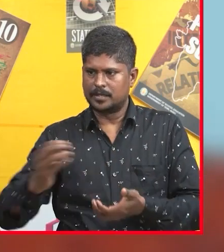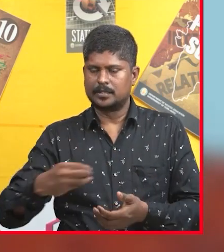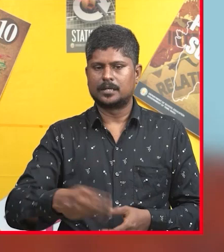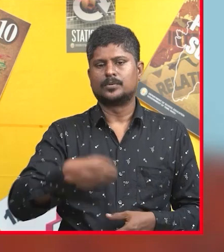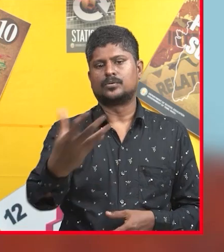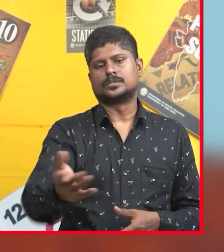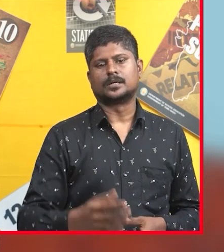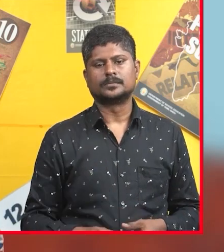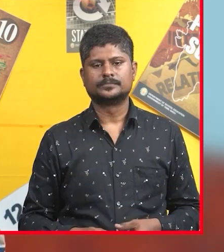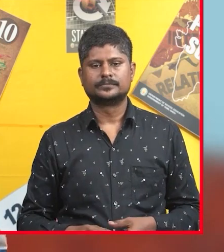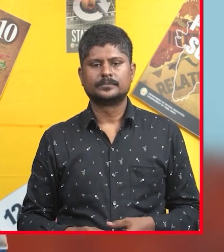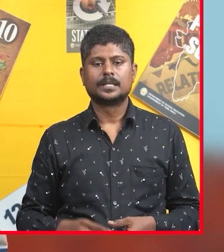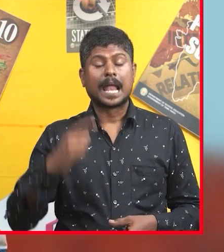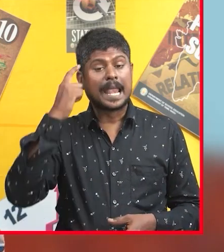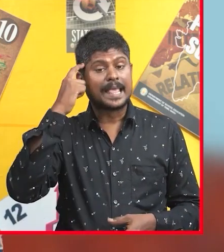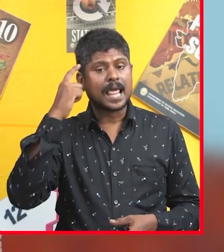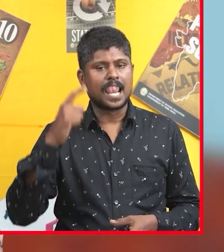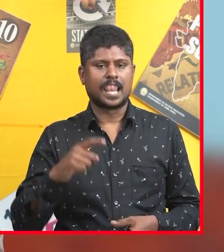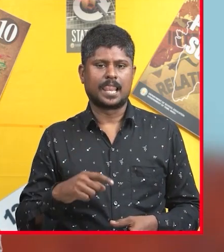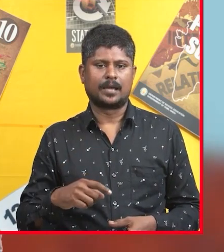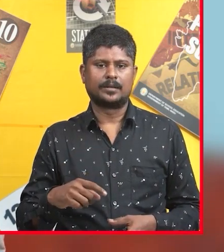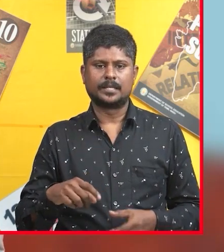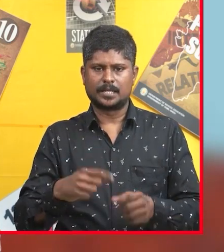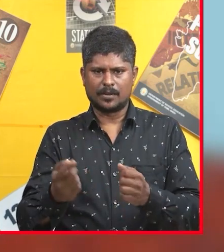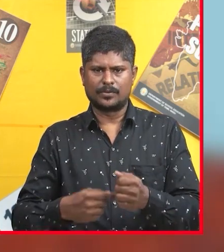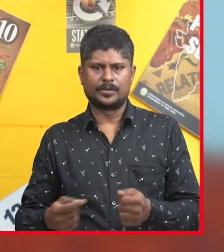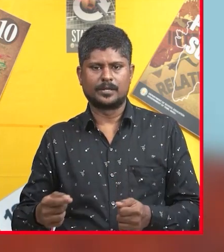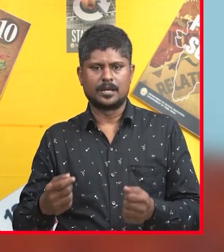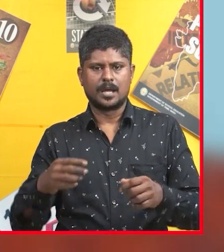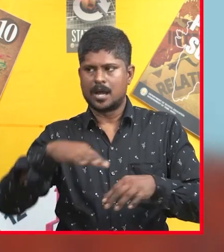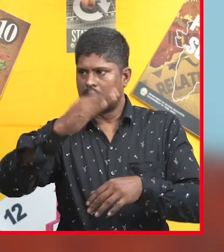மாதிரி நெய்தல் நில மக்கள் அவங்க வாழக்கூடிய இடம்